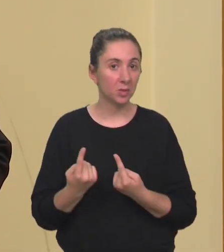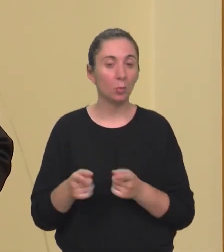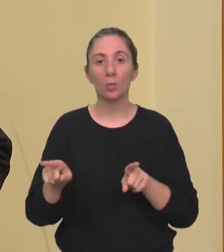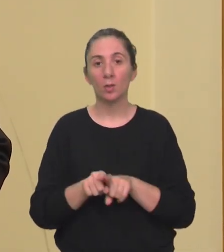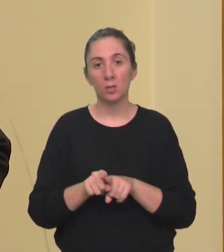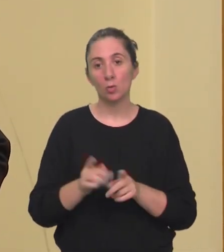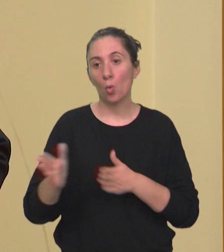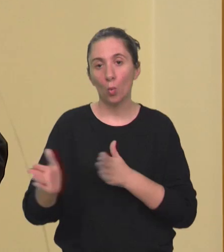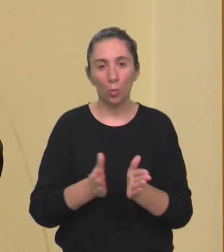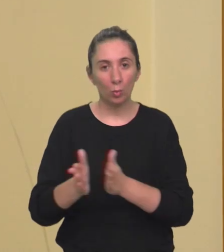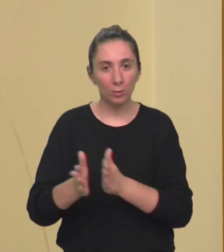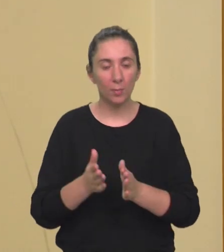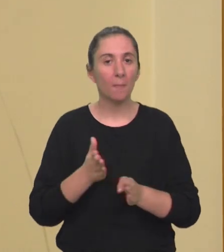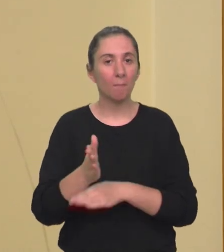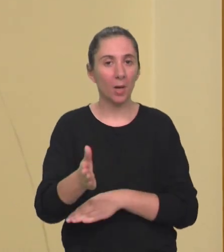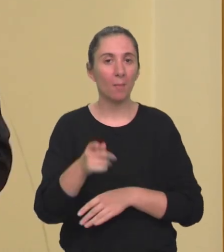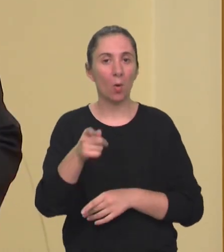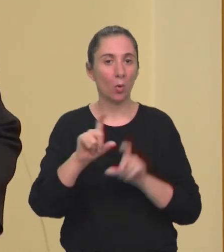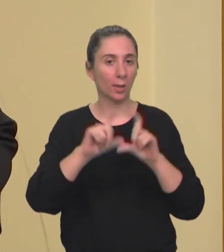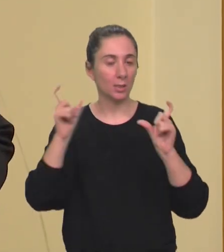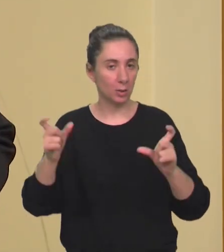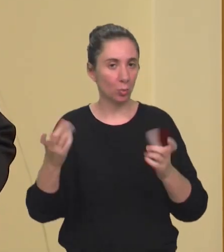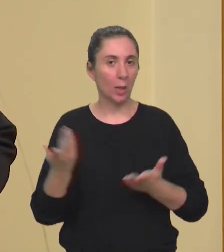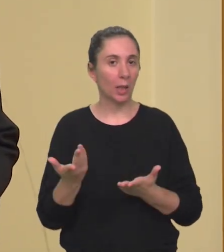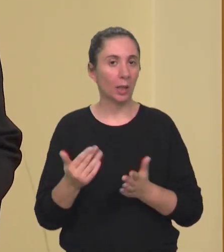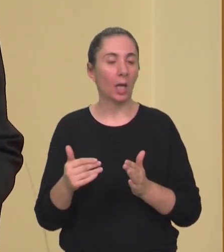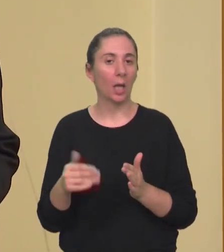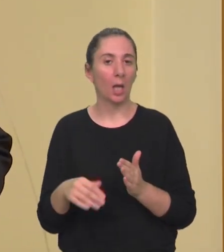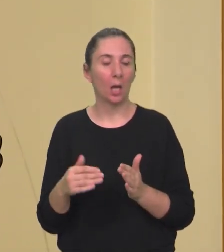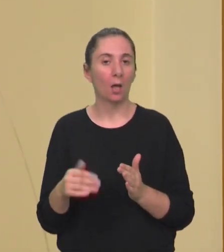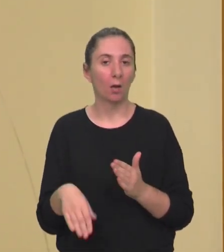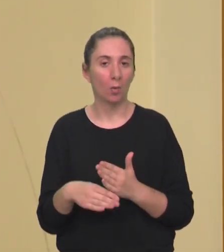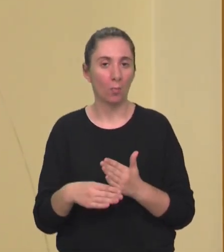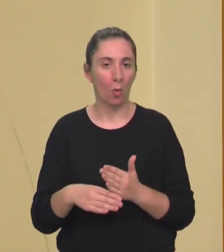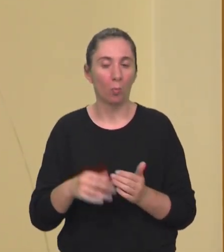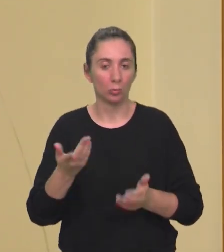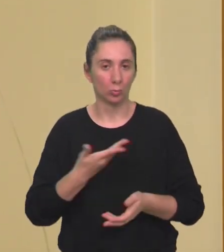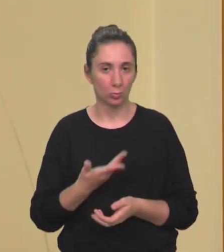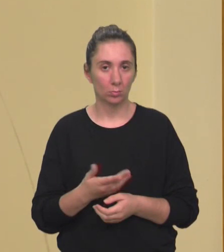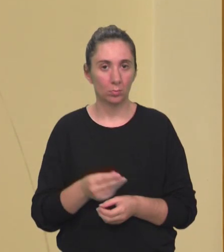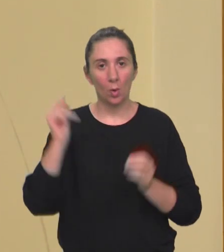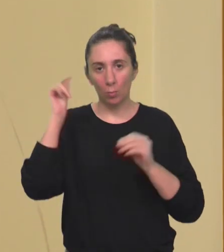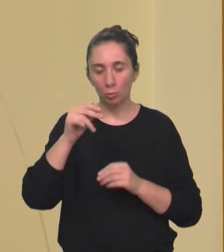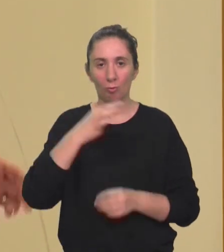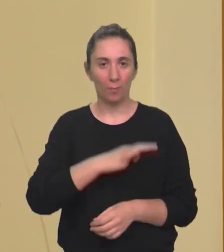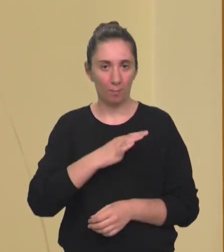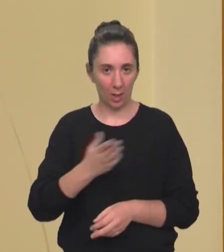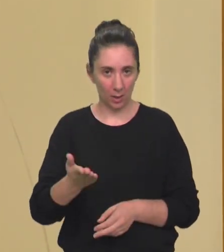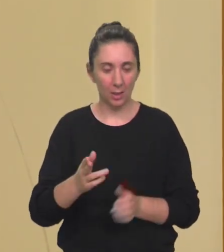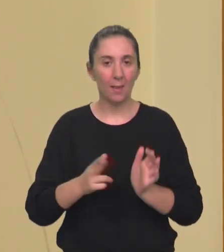situacijama, ali i usmjerava ih prema onim institucijama gdje je pomoć neizostavna. Poštovana